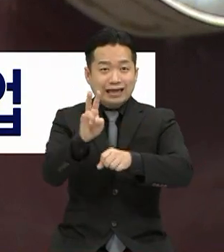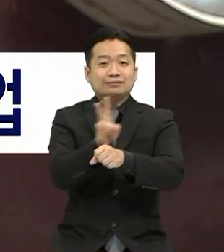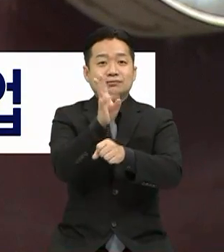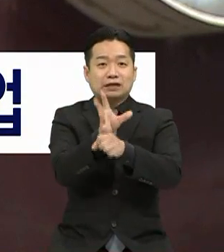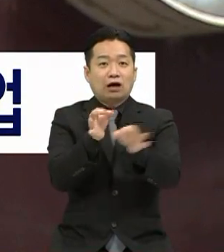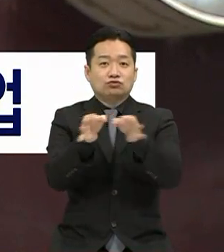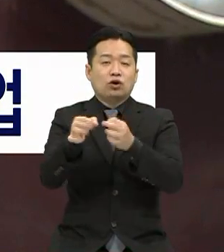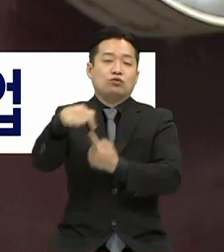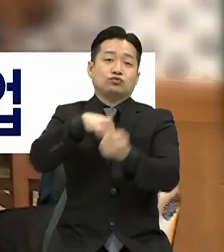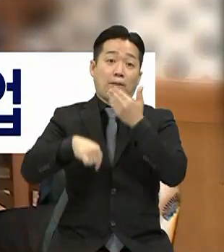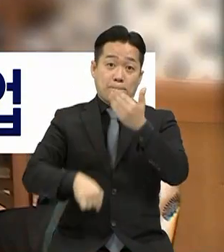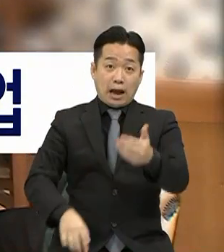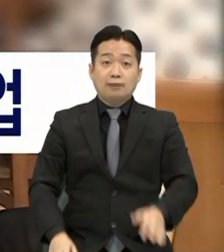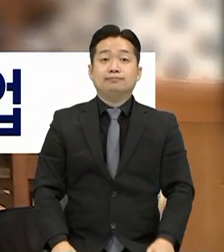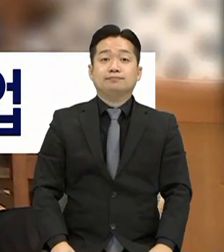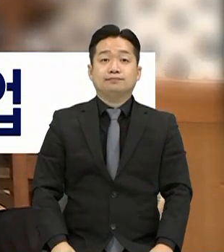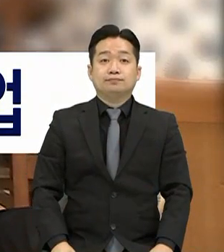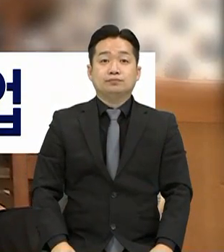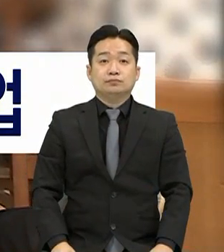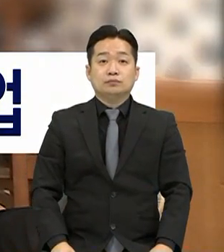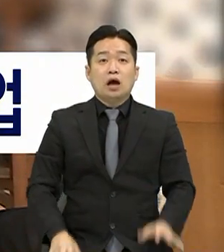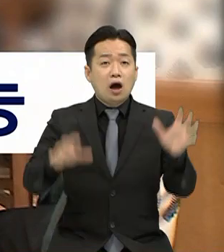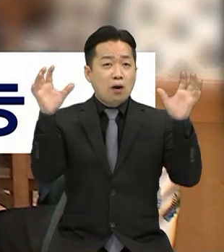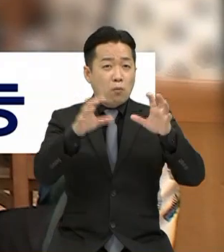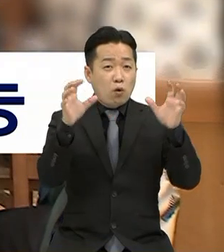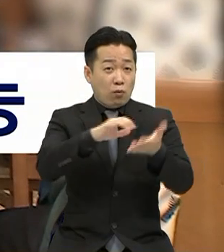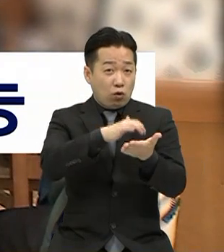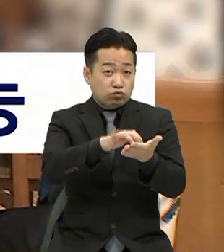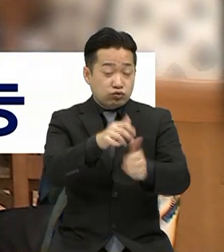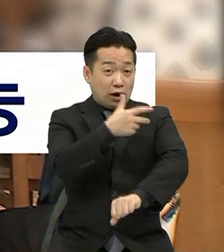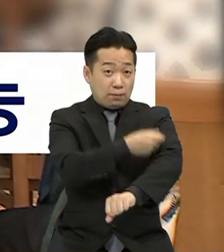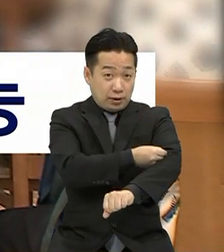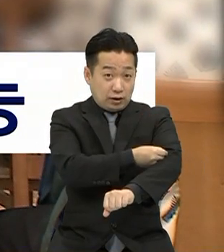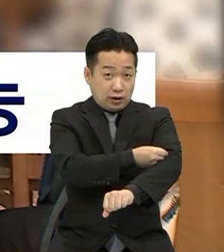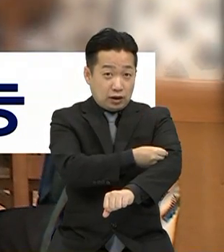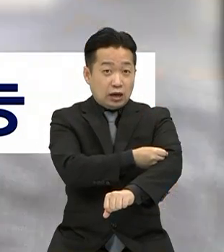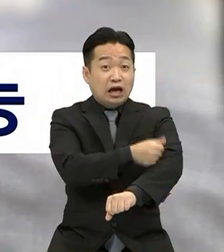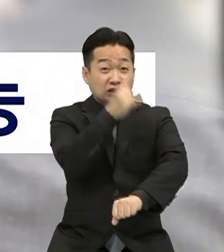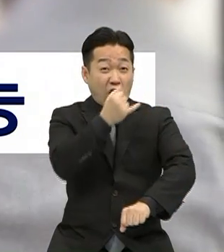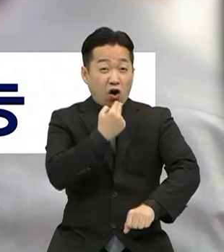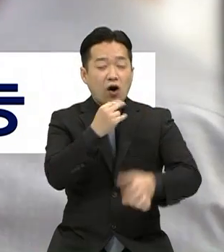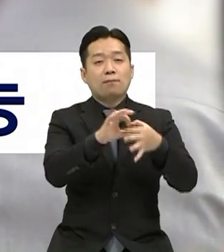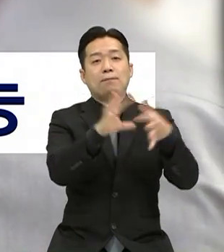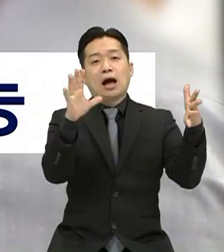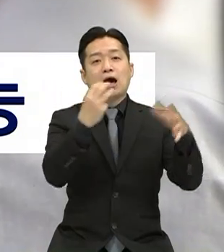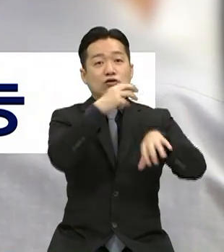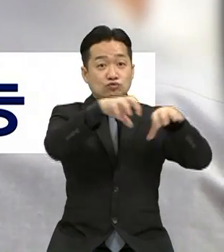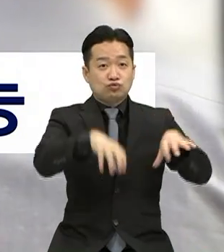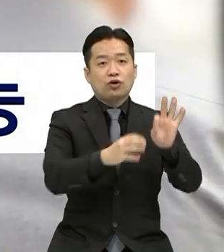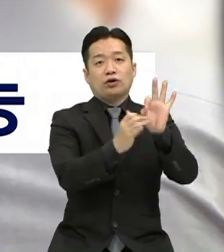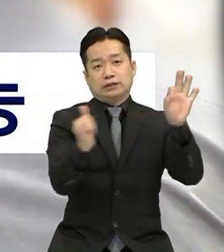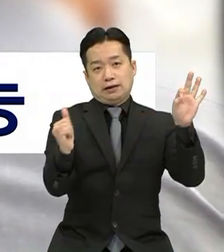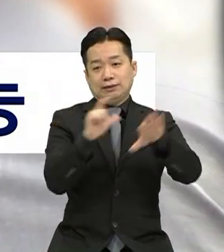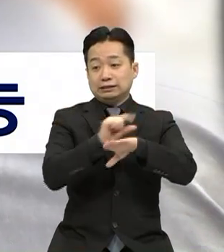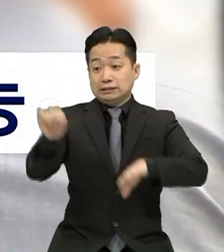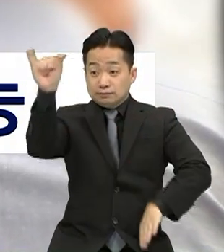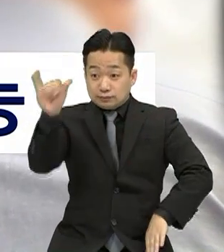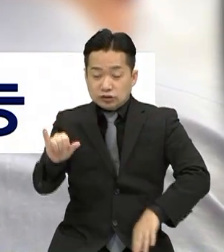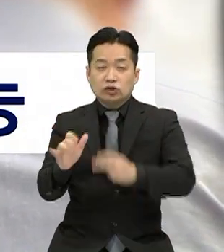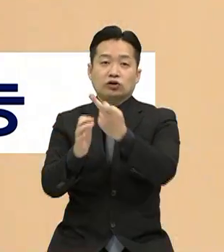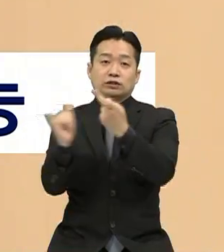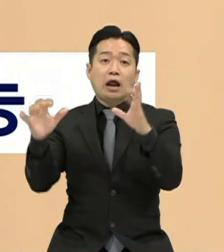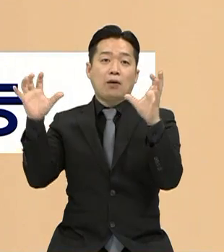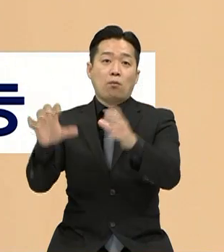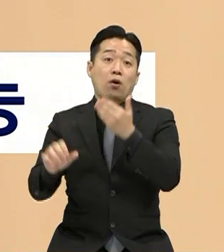영업이 가능해집니다. 모임 가능 인원도 백신 접종 여부와 상관없이 수도권은 10명, 비수도권은